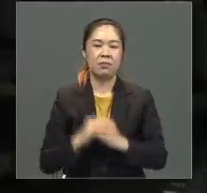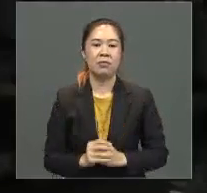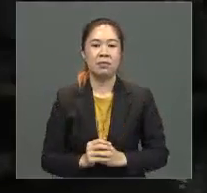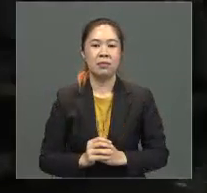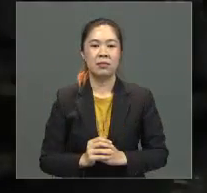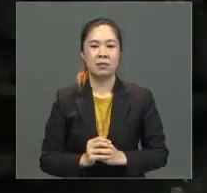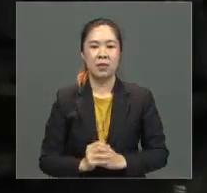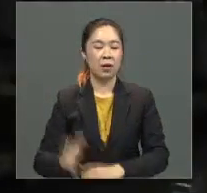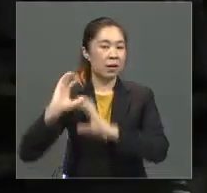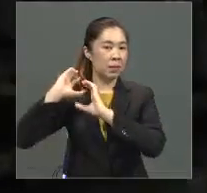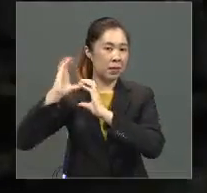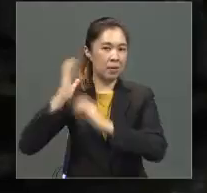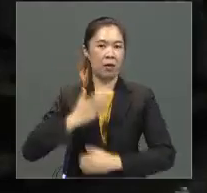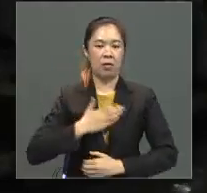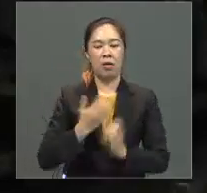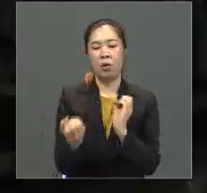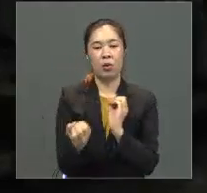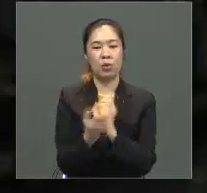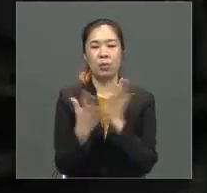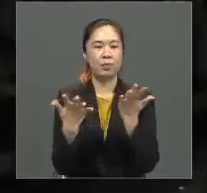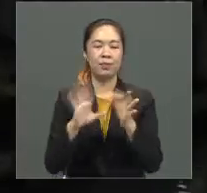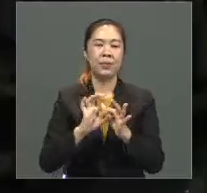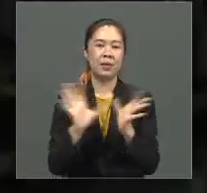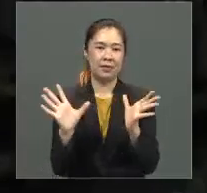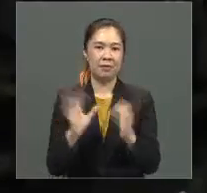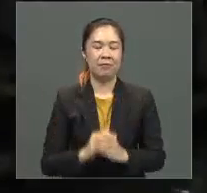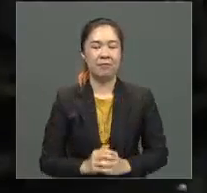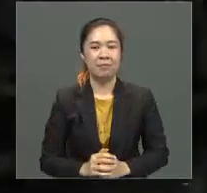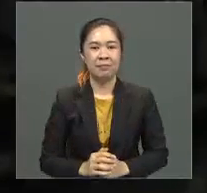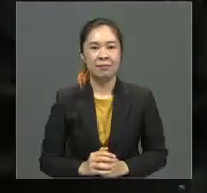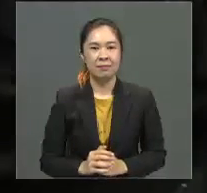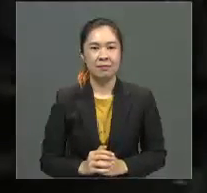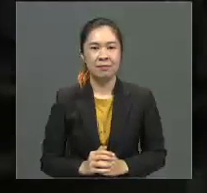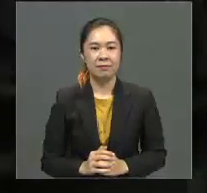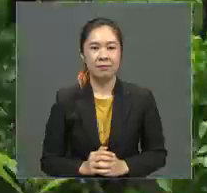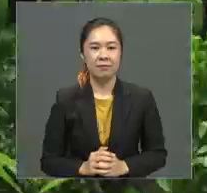แล้วมะพร้าวเราเนี่ยไม่เป็นผลกระทบต่อเรื่องนั้น